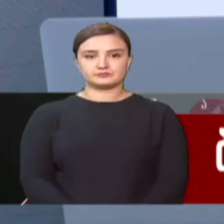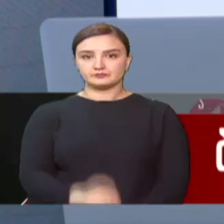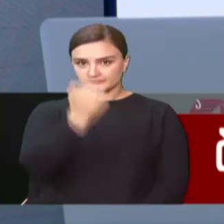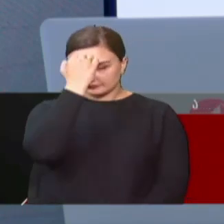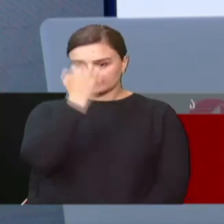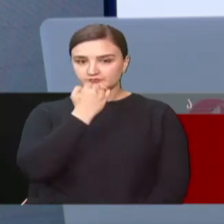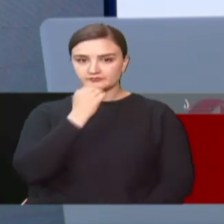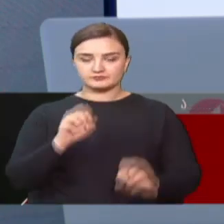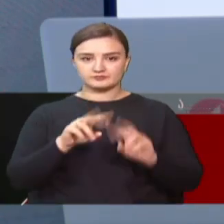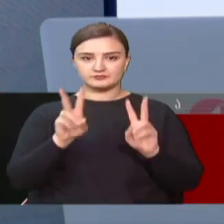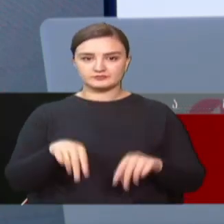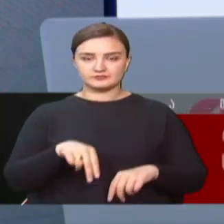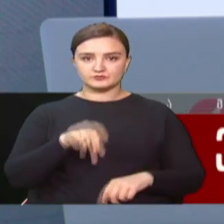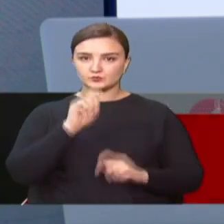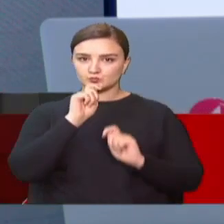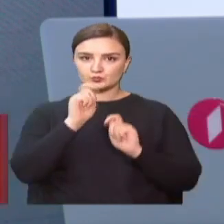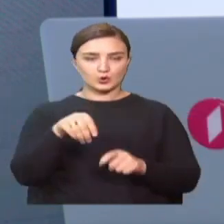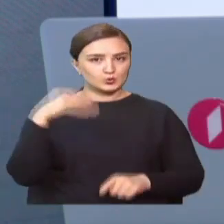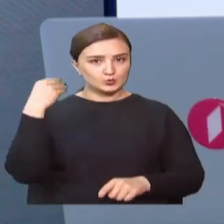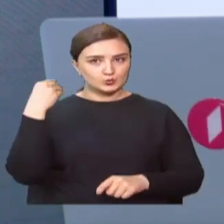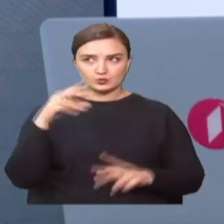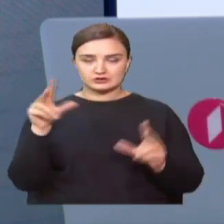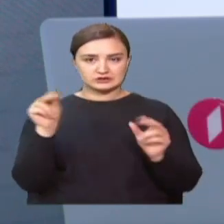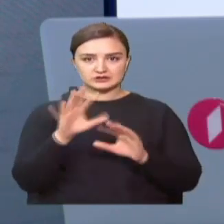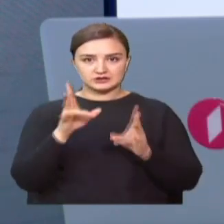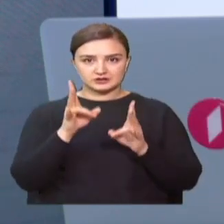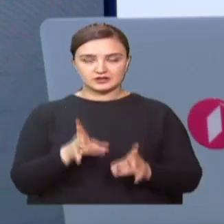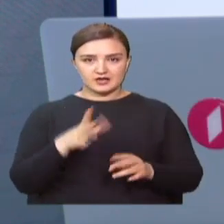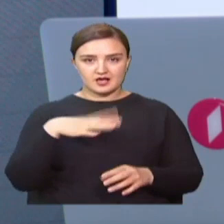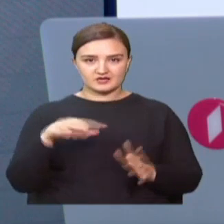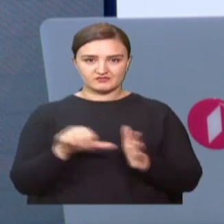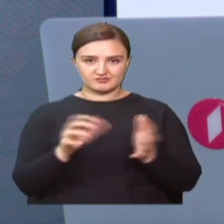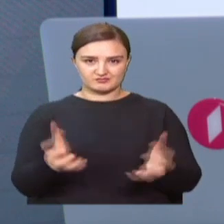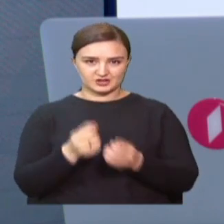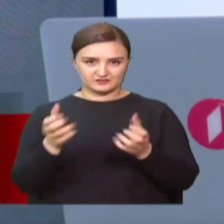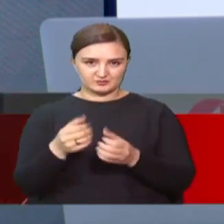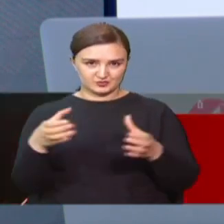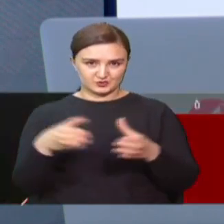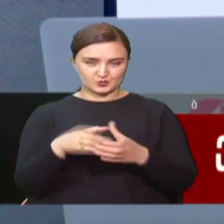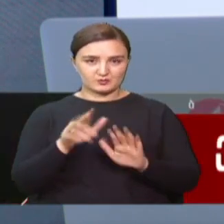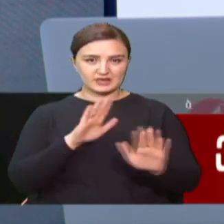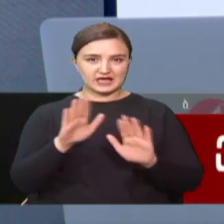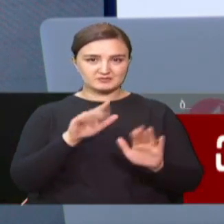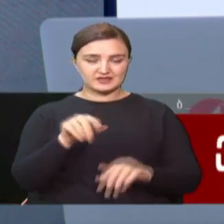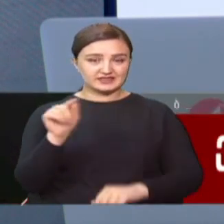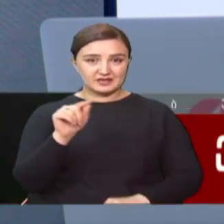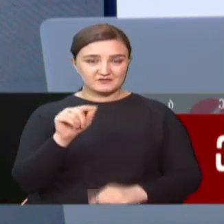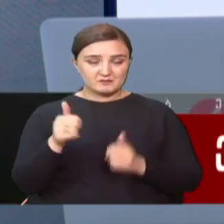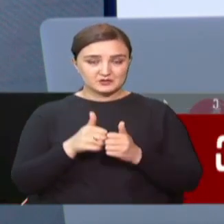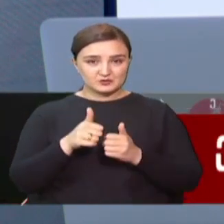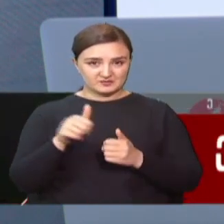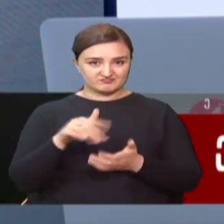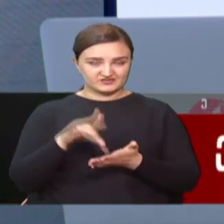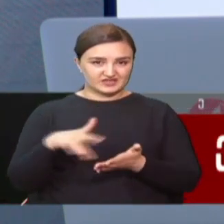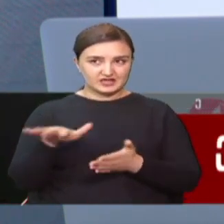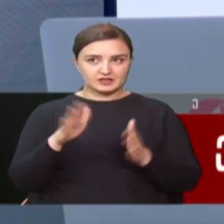Madloba de specialuri Gildo Turkeci stechi zona și mămușave cartul mașoleb sim sama șologi cu pishelm zgonali romalic teberul și mezobal cu ana și